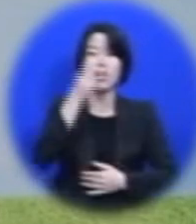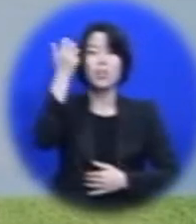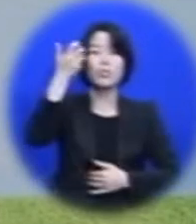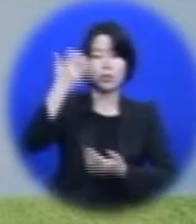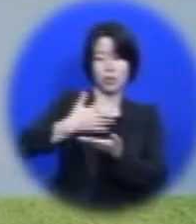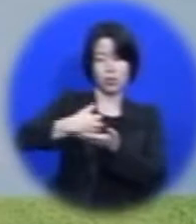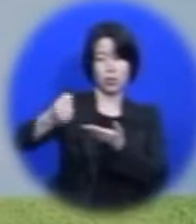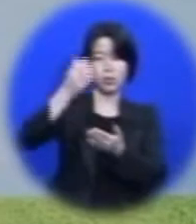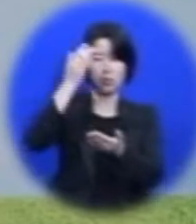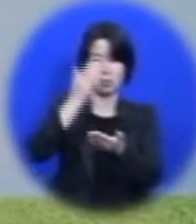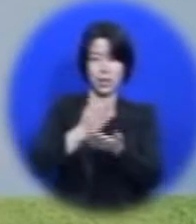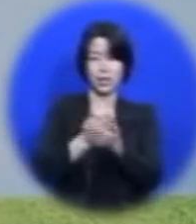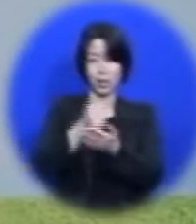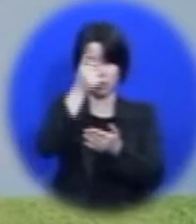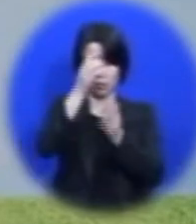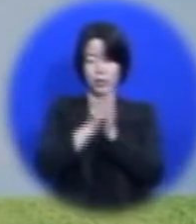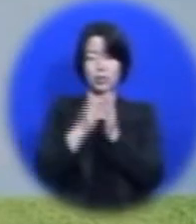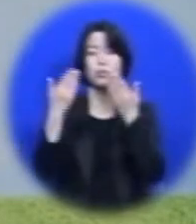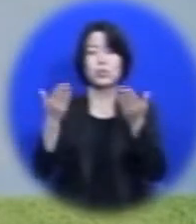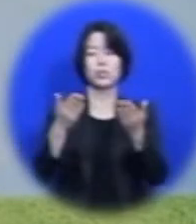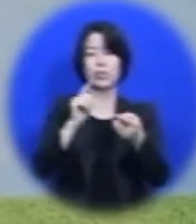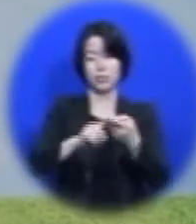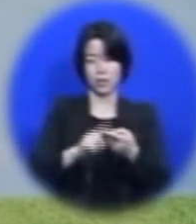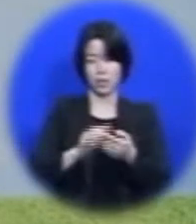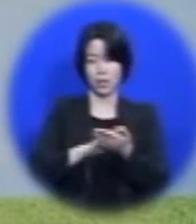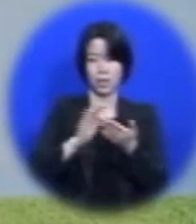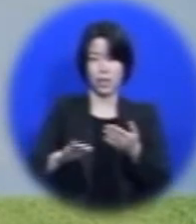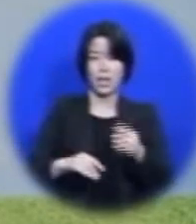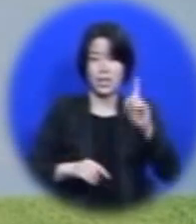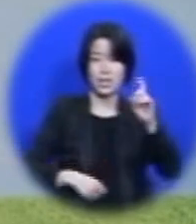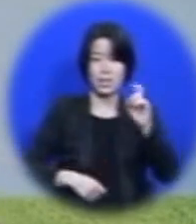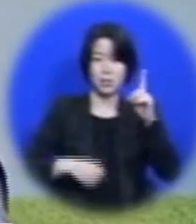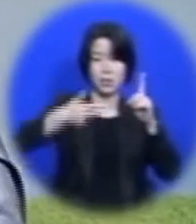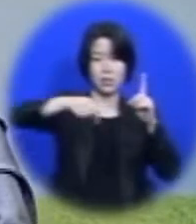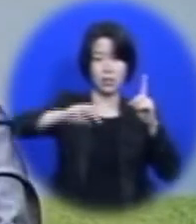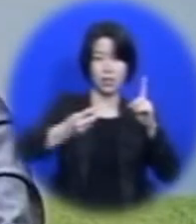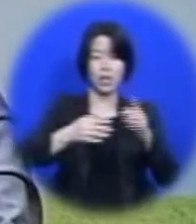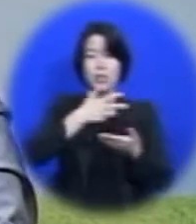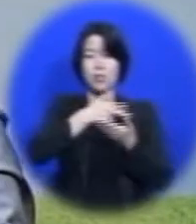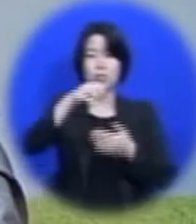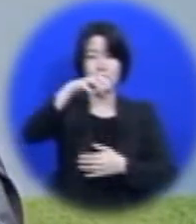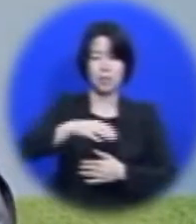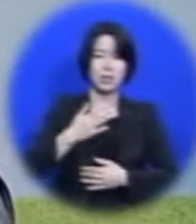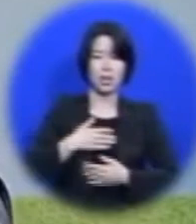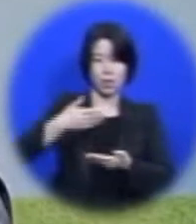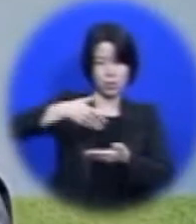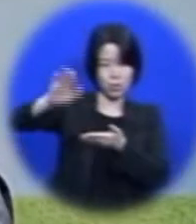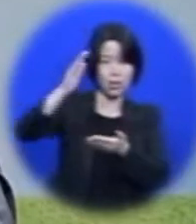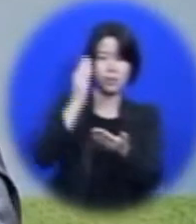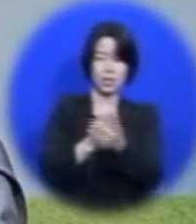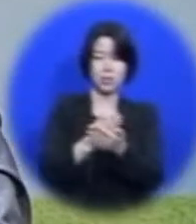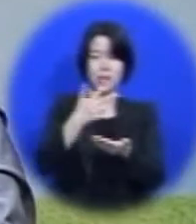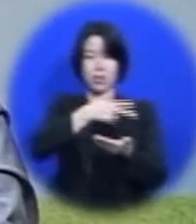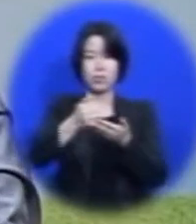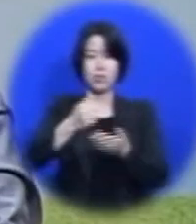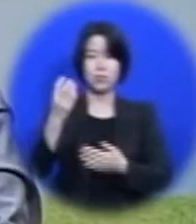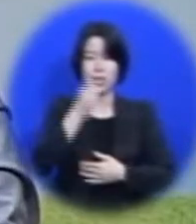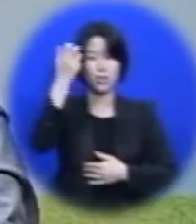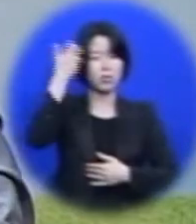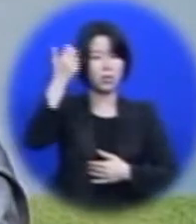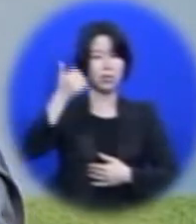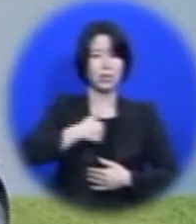거두지 말아달라고 기도했다는 사실입니다. 11절에 주님 앞에서 나를 쫓아내지 마시며 주님의